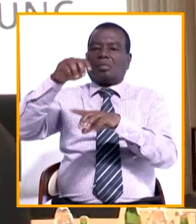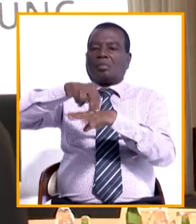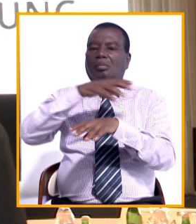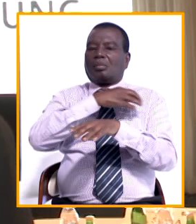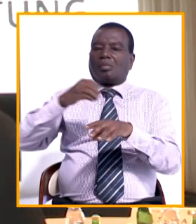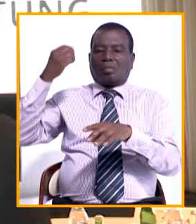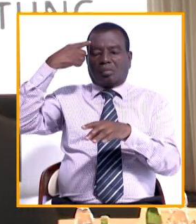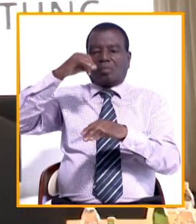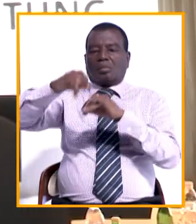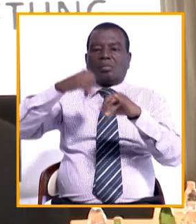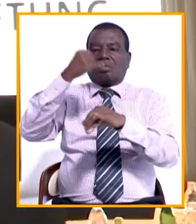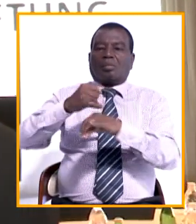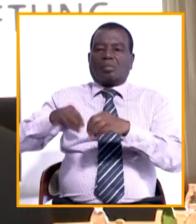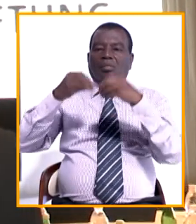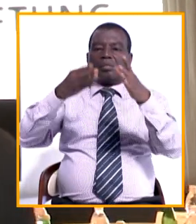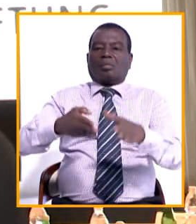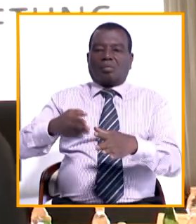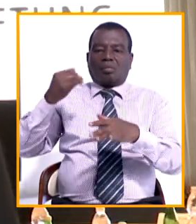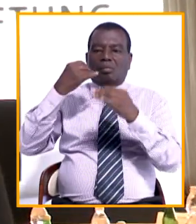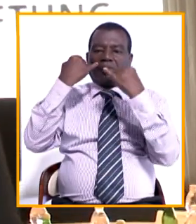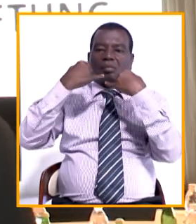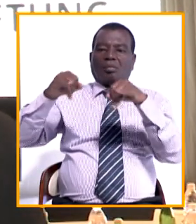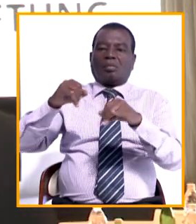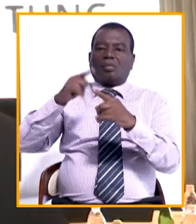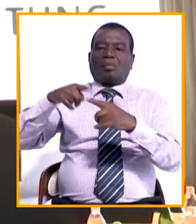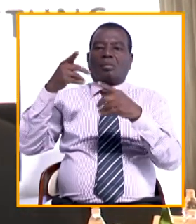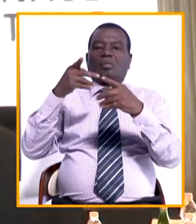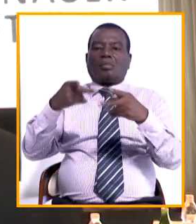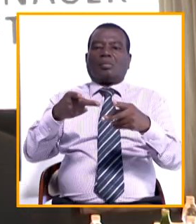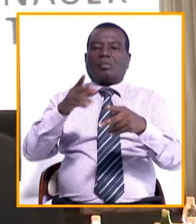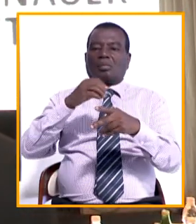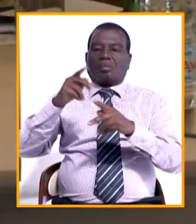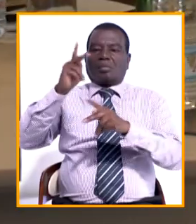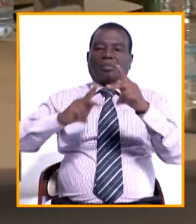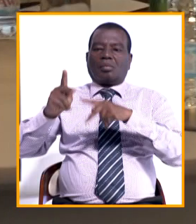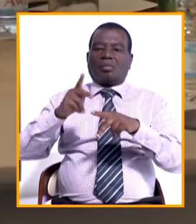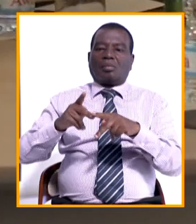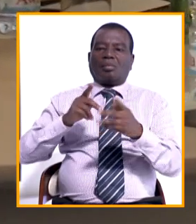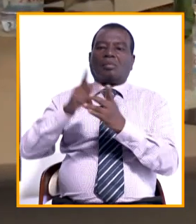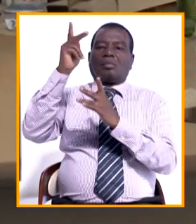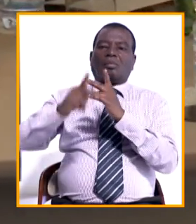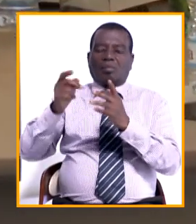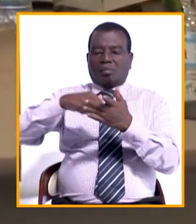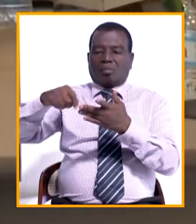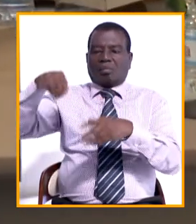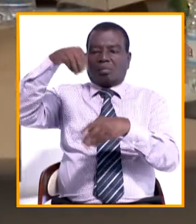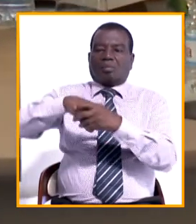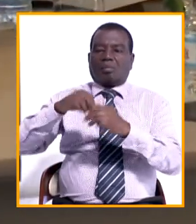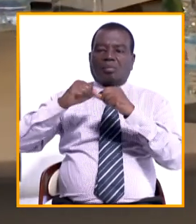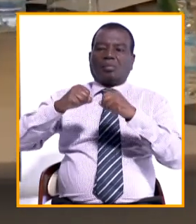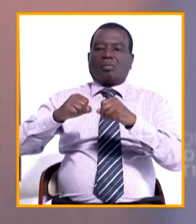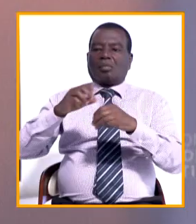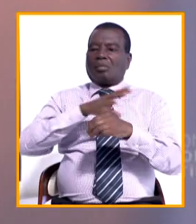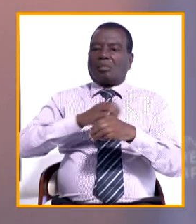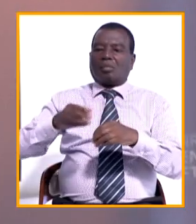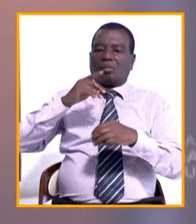à l'endroit des institutions pour mettre les informations à la disposition de la population. Ce programme s'inscrit dans la dynamique de la